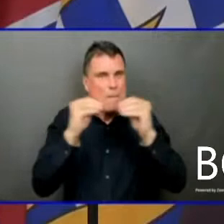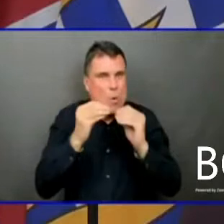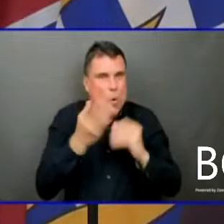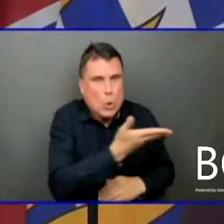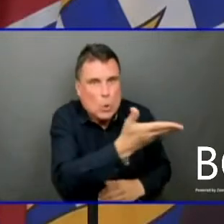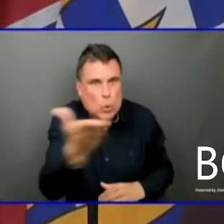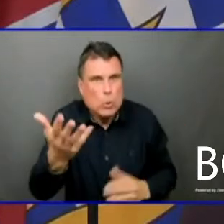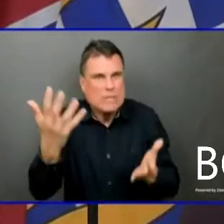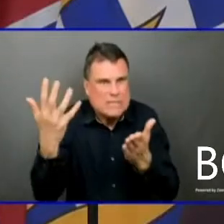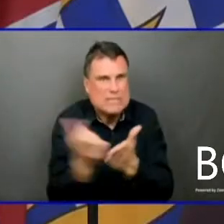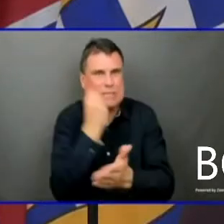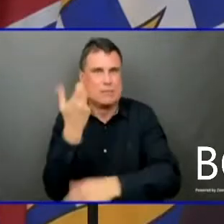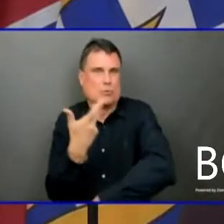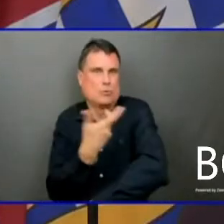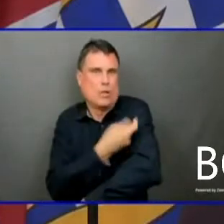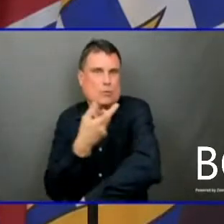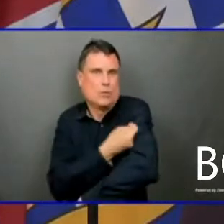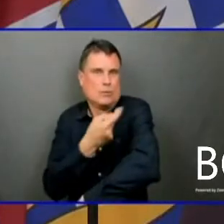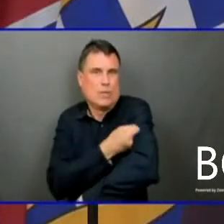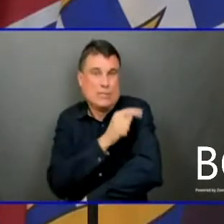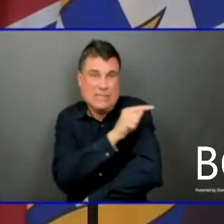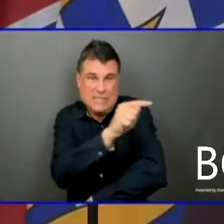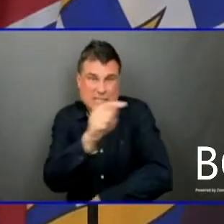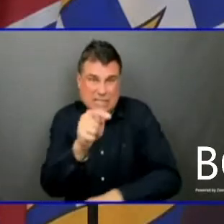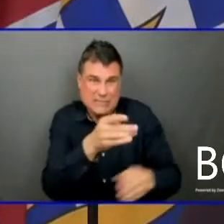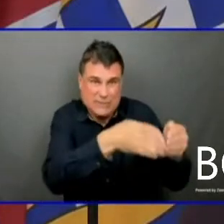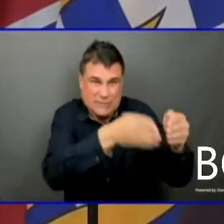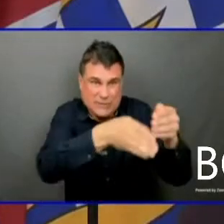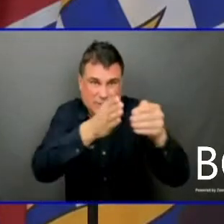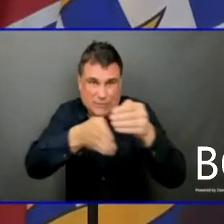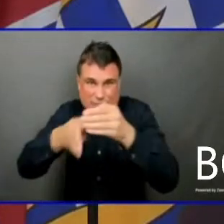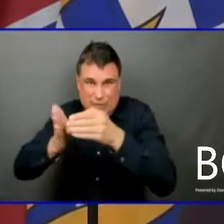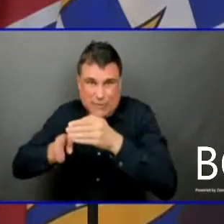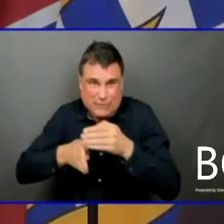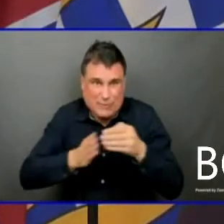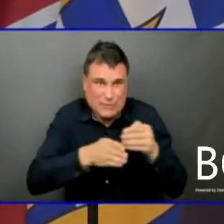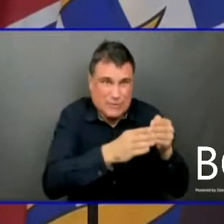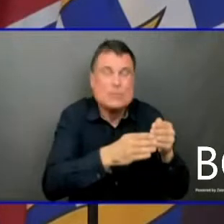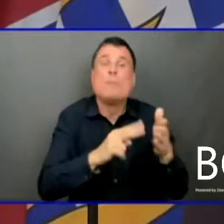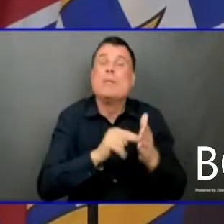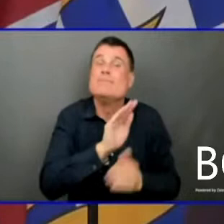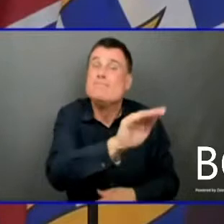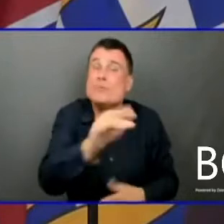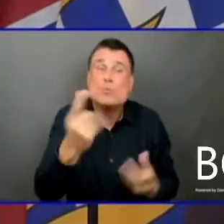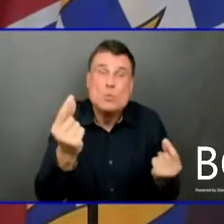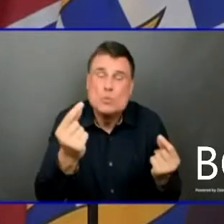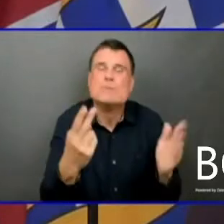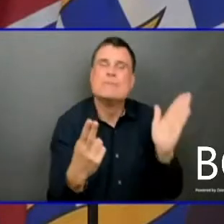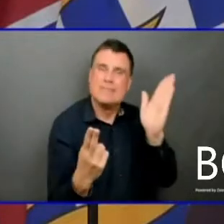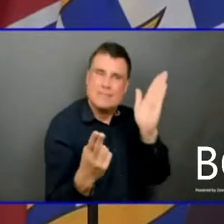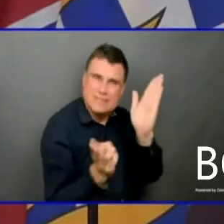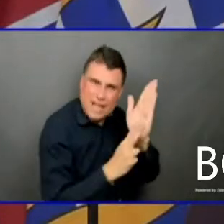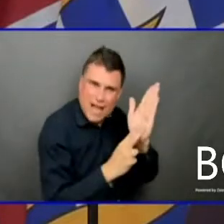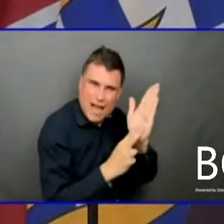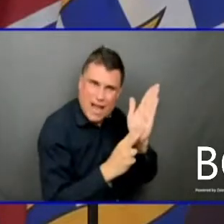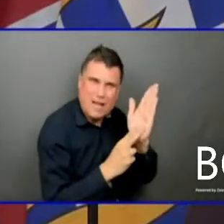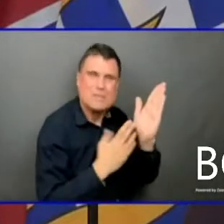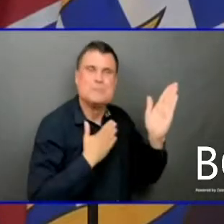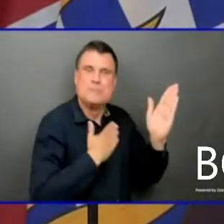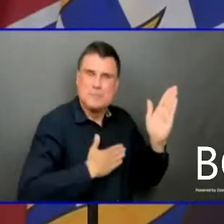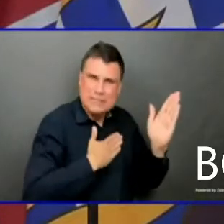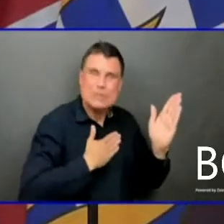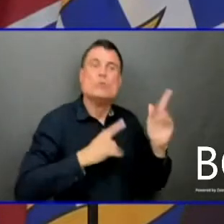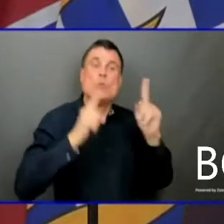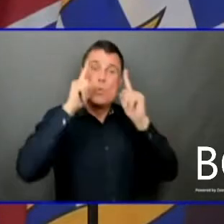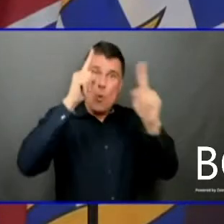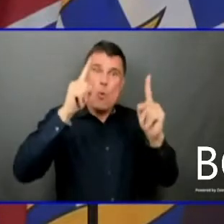to register to get vaccinated. 希望大家能够行动起来，每个年龄段的人都可以注册了，请大家来注册。